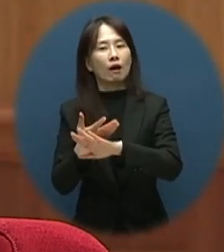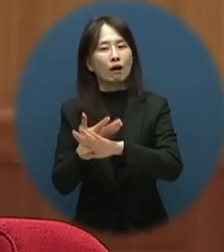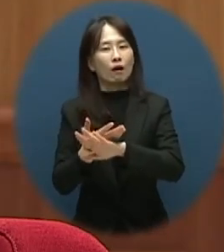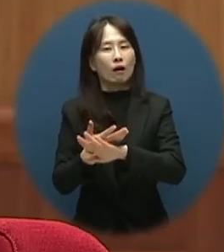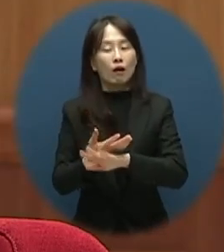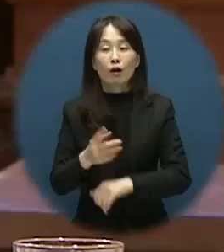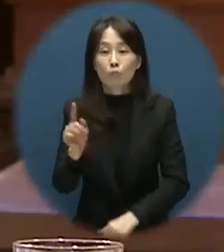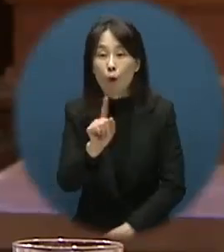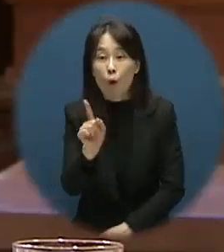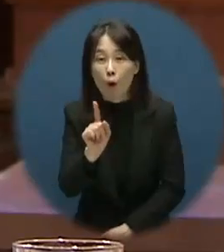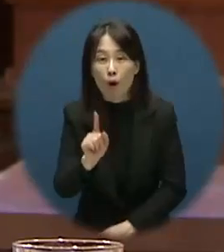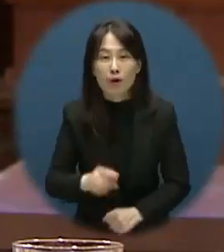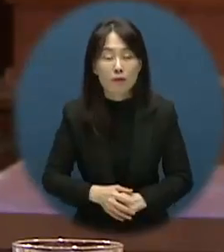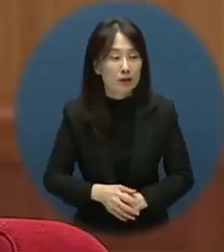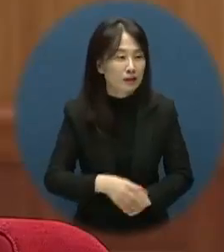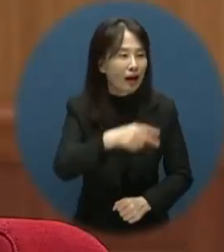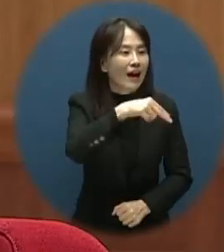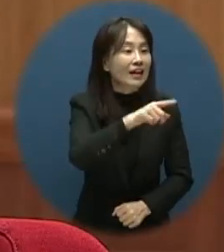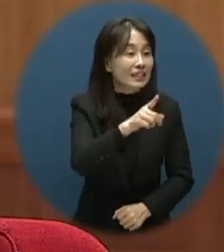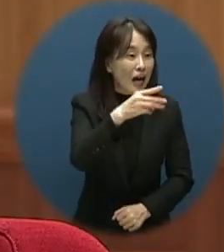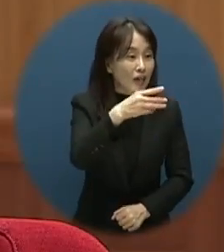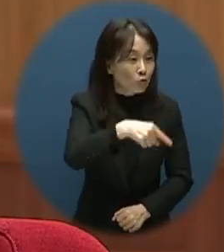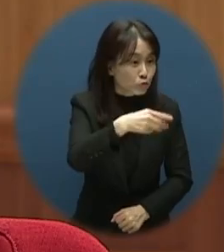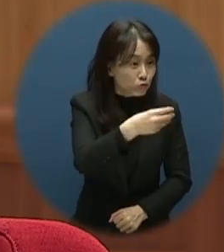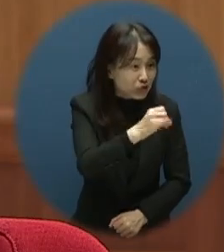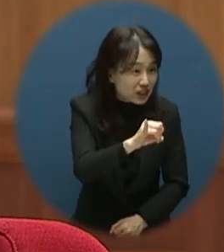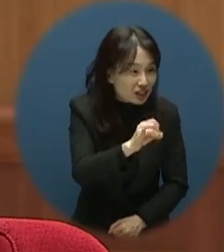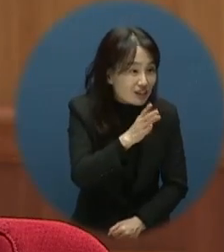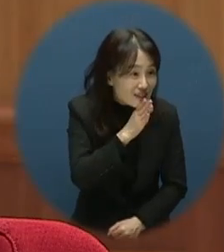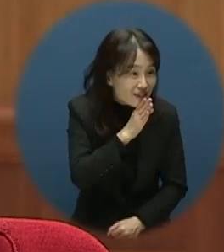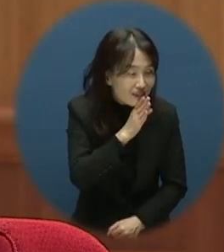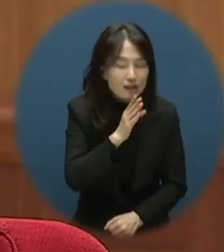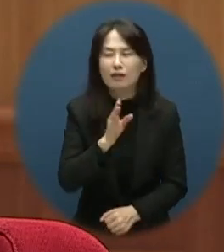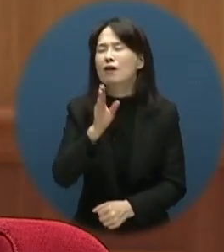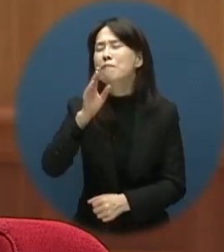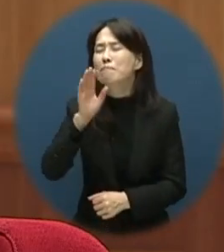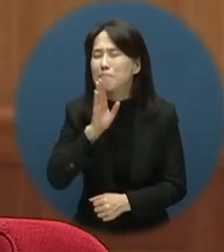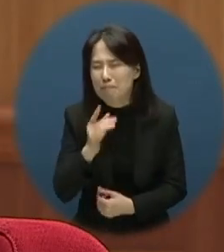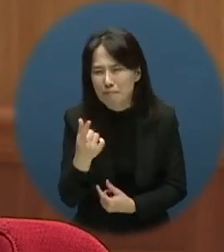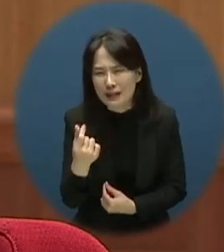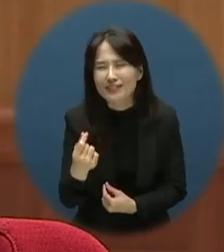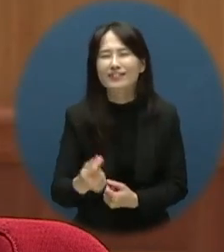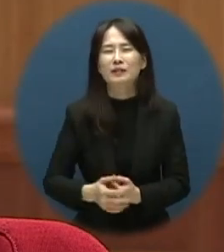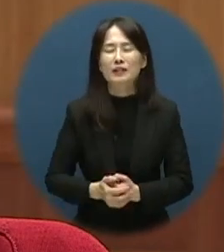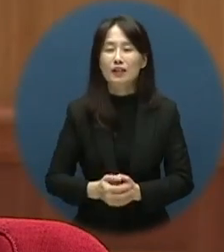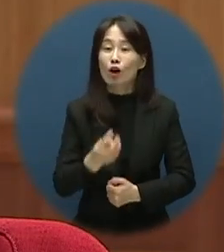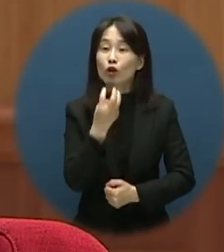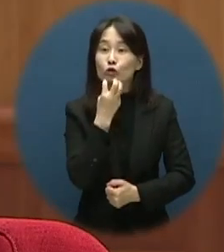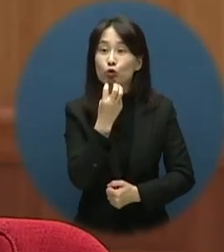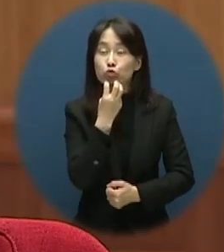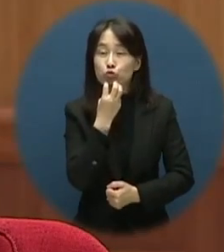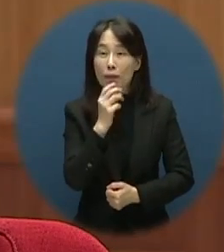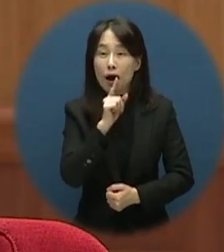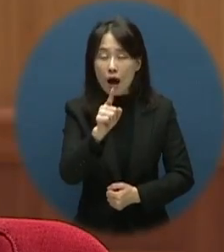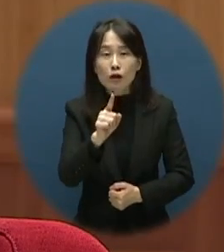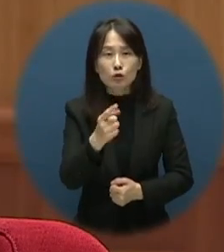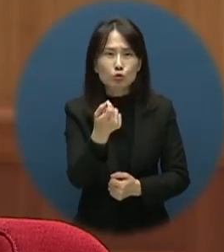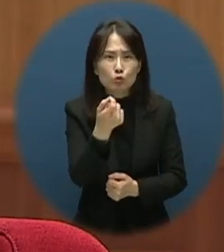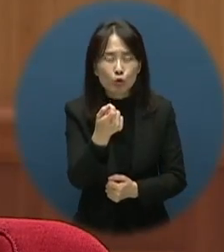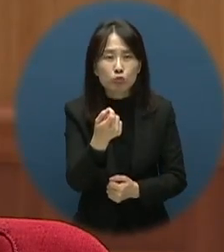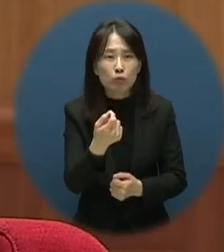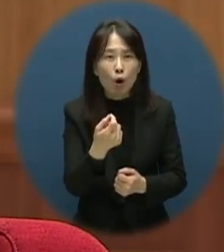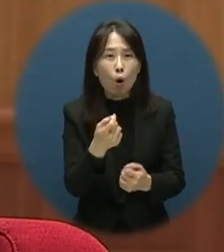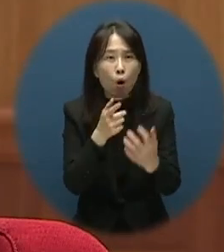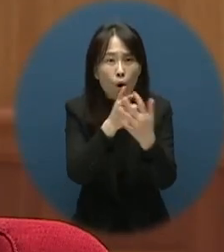달라지는 건데 뭐냐면은 사투리. 그렇죠. 그래서 서울에 있으면은 어느 정도 아, 이제는 알아듣겠다 뭐